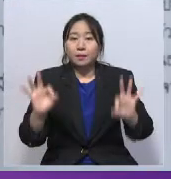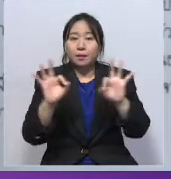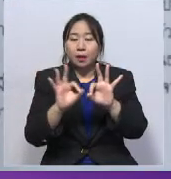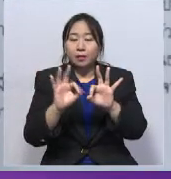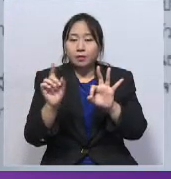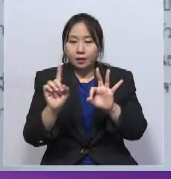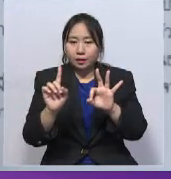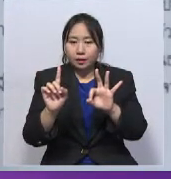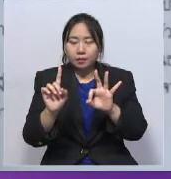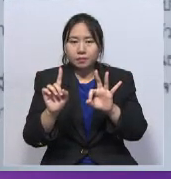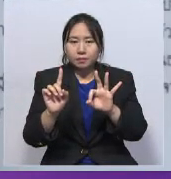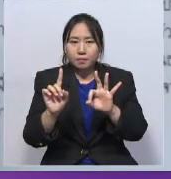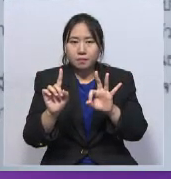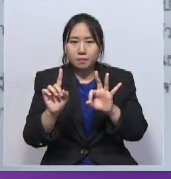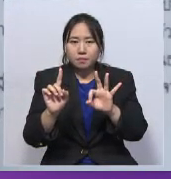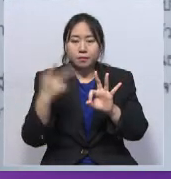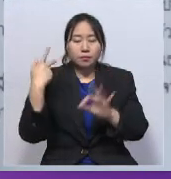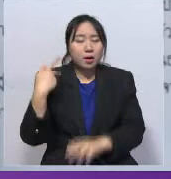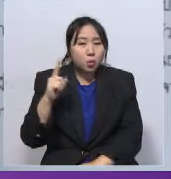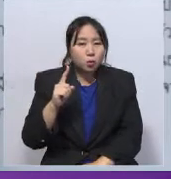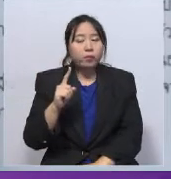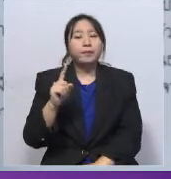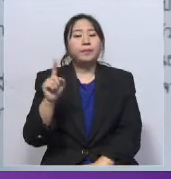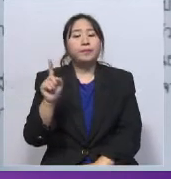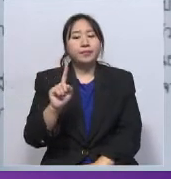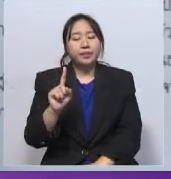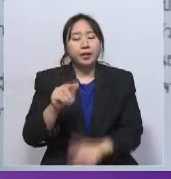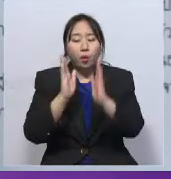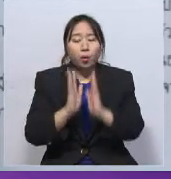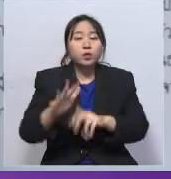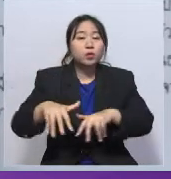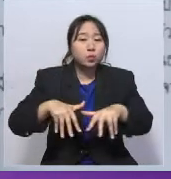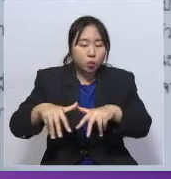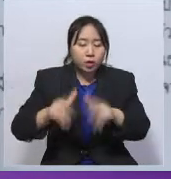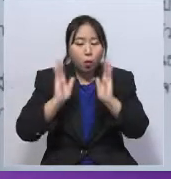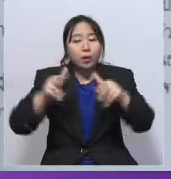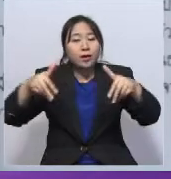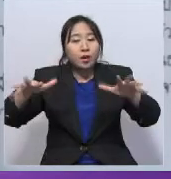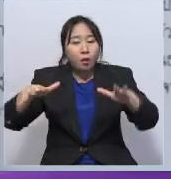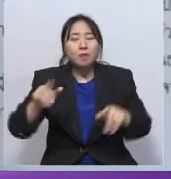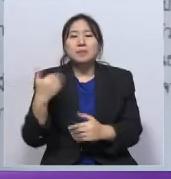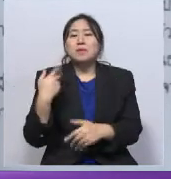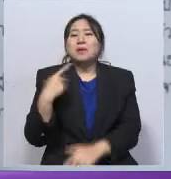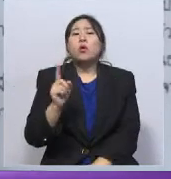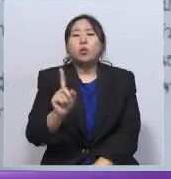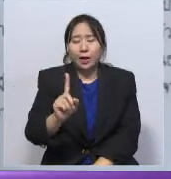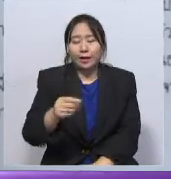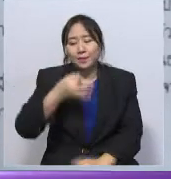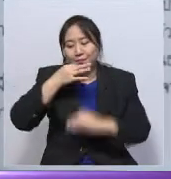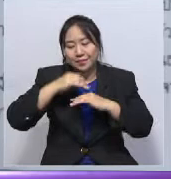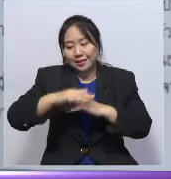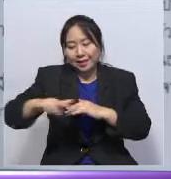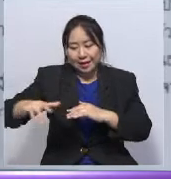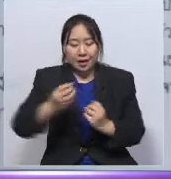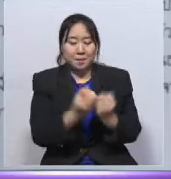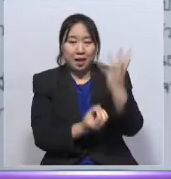รื่องประโยชน์ทั้งคนในชุมชนทั้งคนนอกชุมชนก็คือป่าชายเลนนั้นป่าช